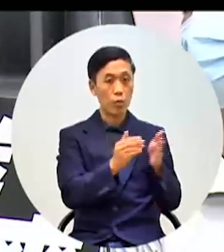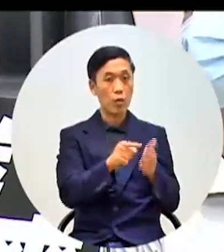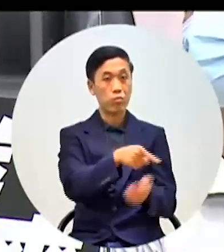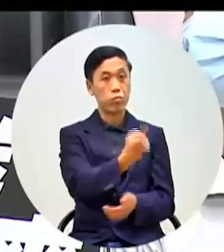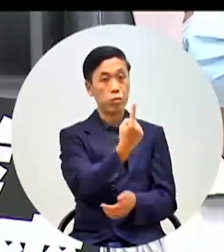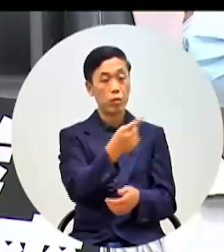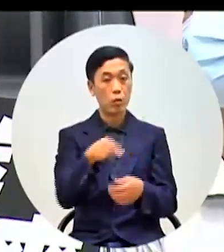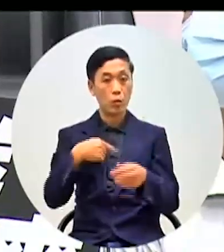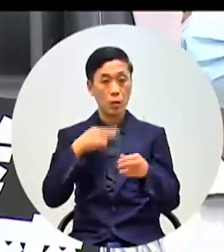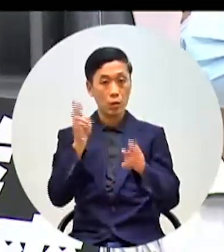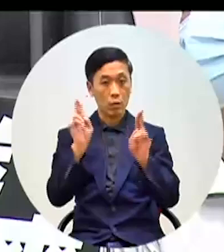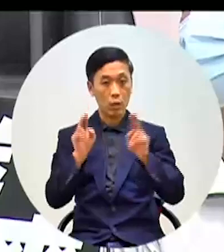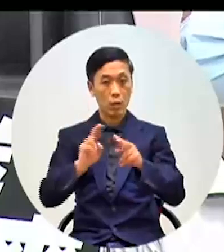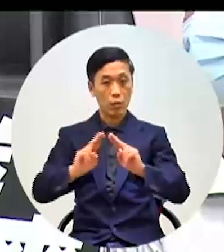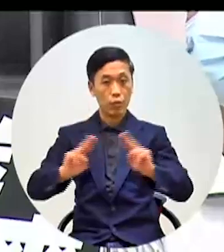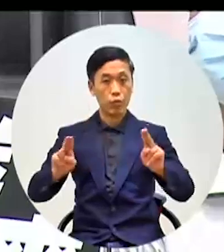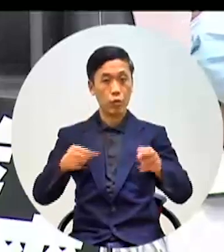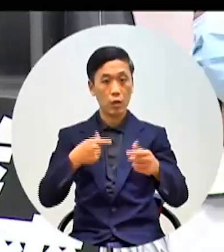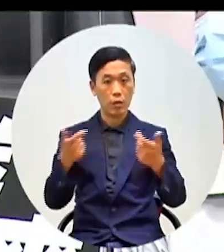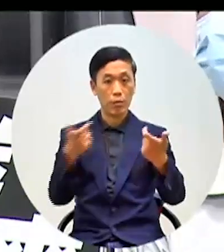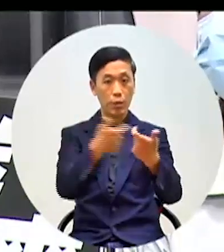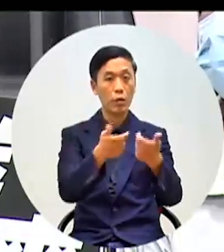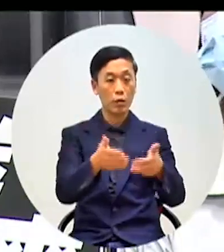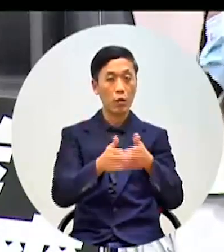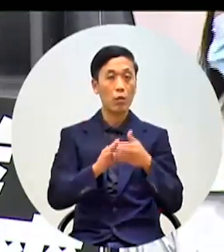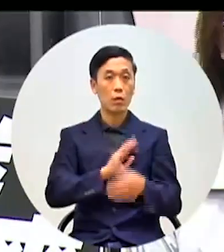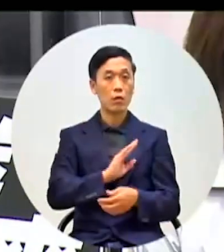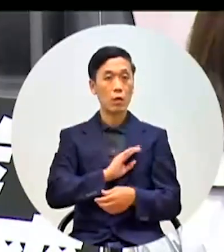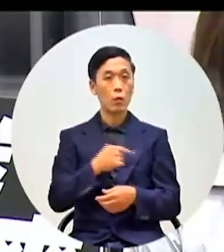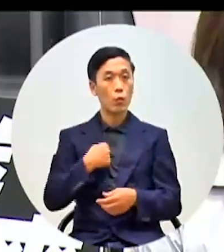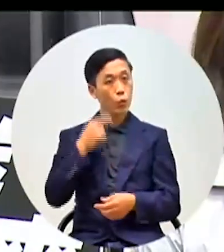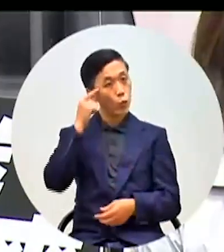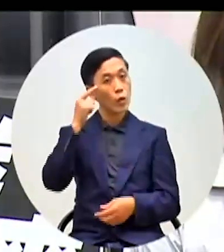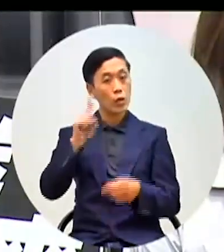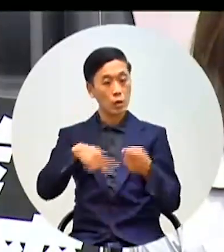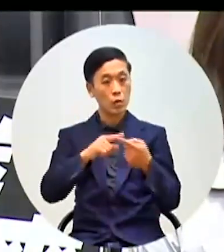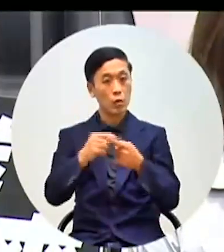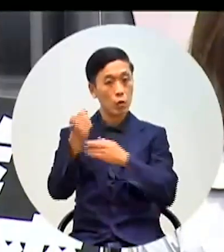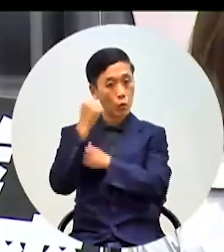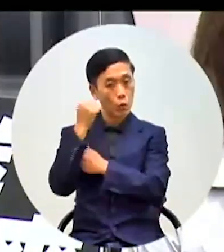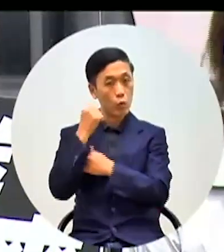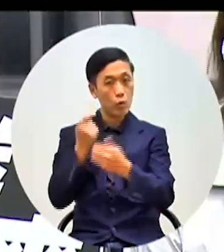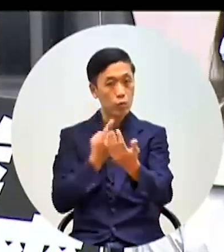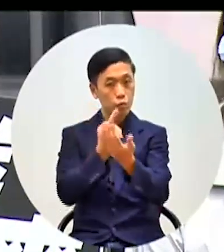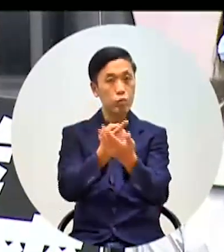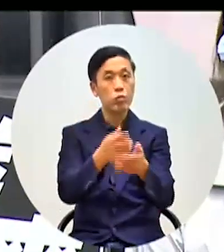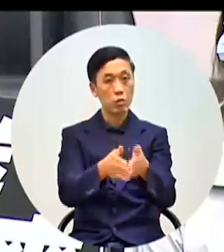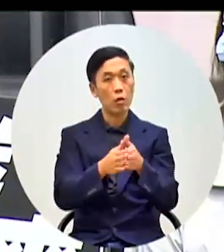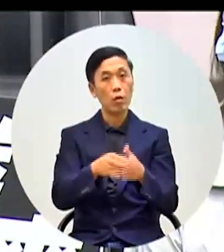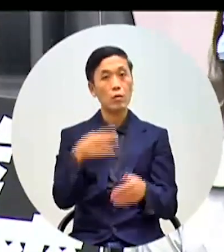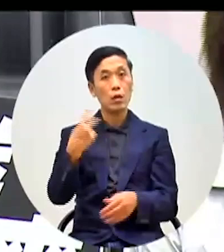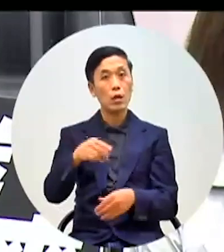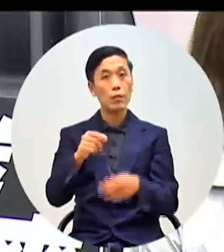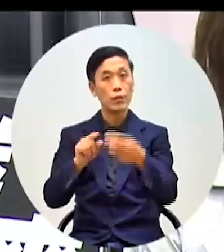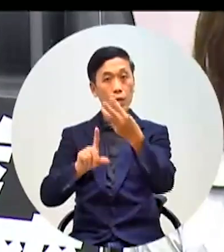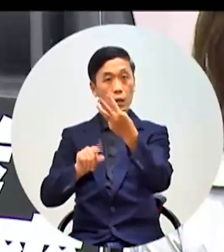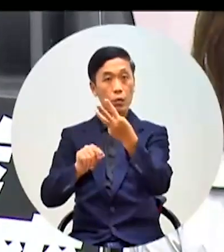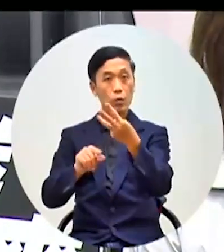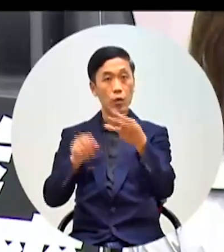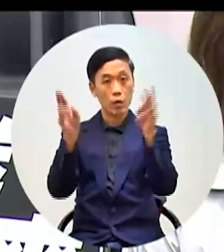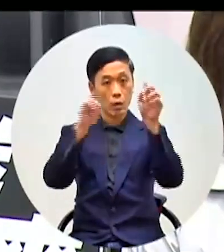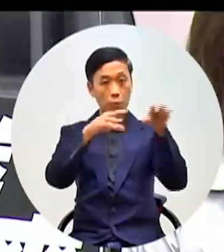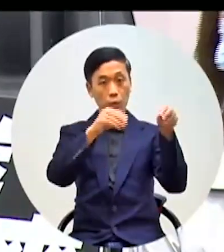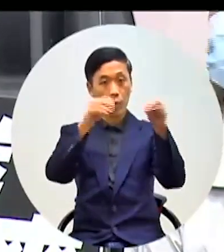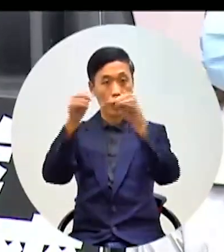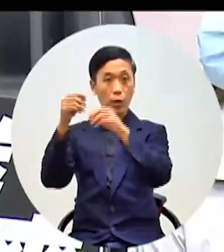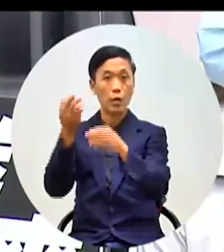里面呢也应该要配合，我认为应该也要积极的参与。再来呢，我想3月的停电呢，包括刚